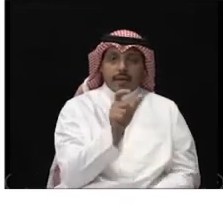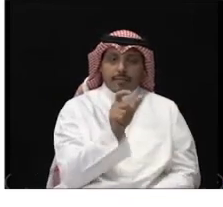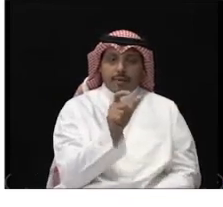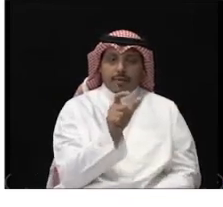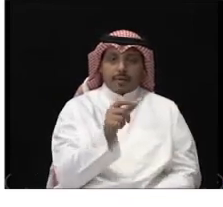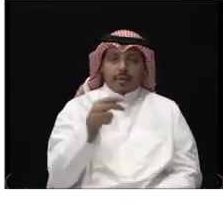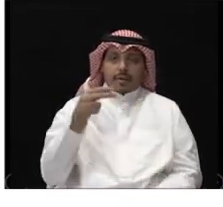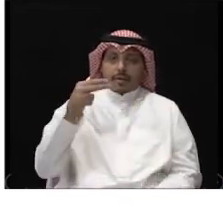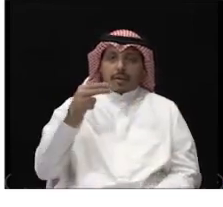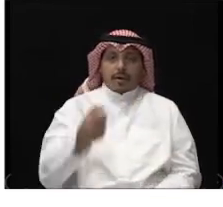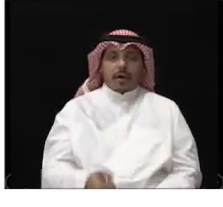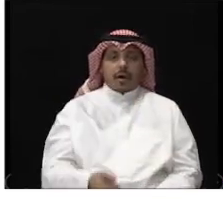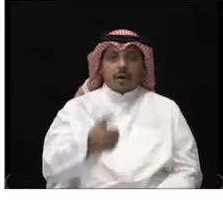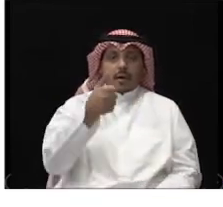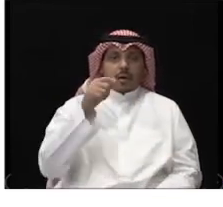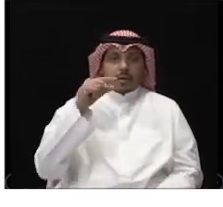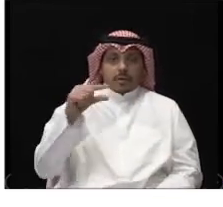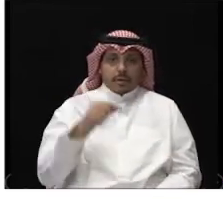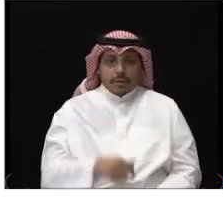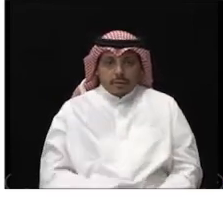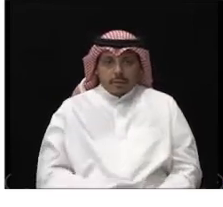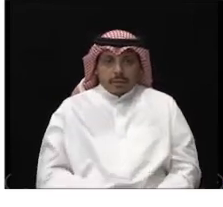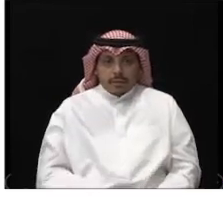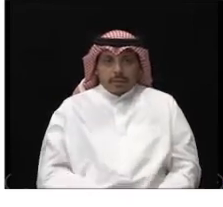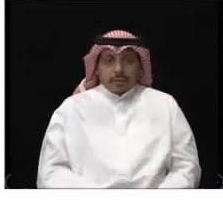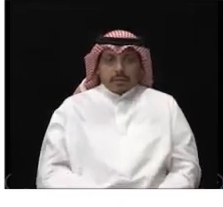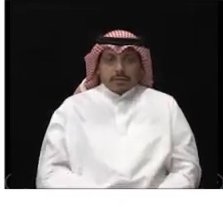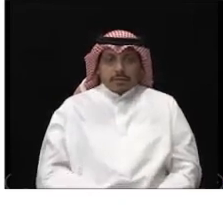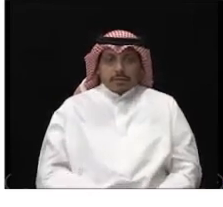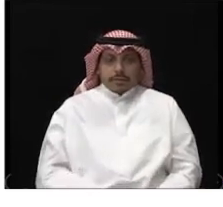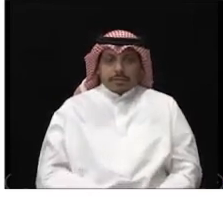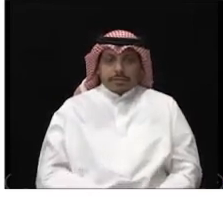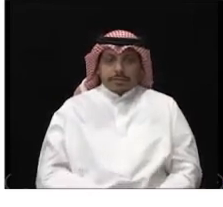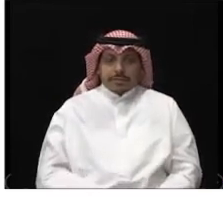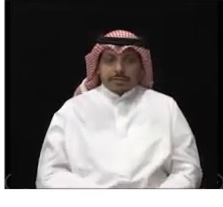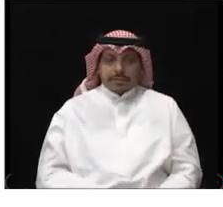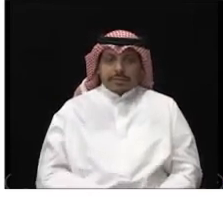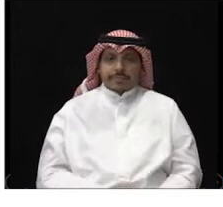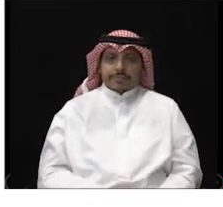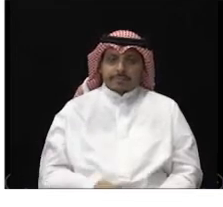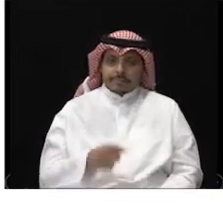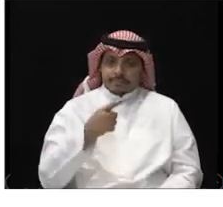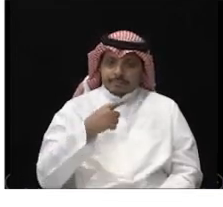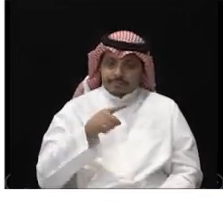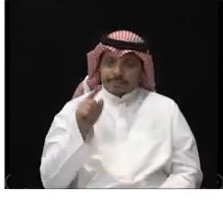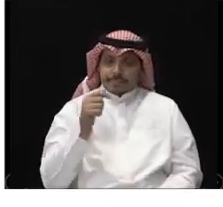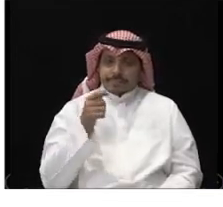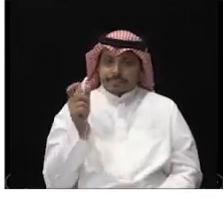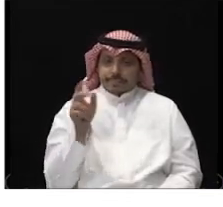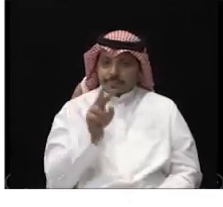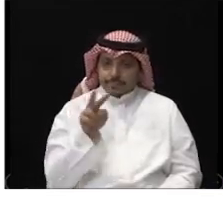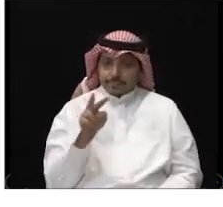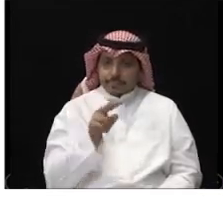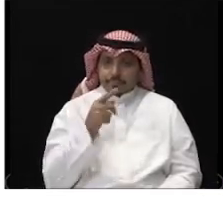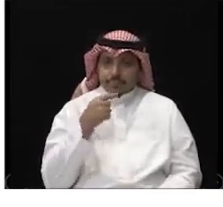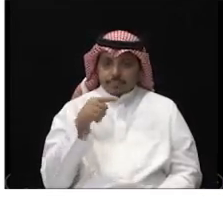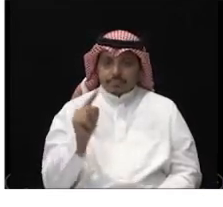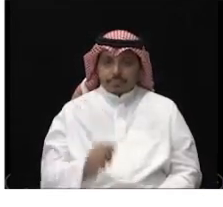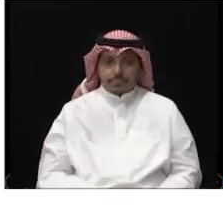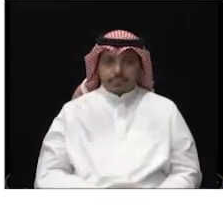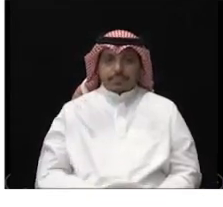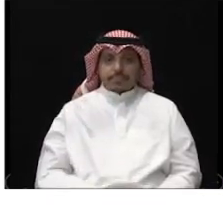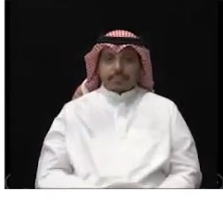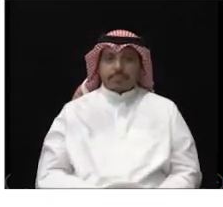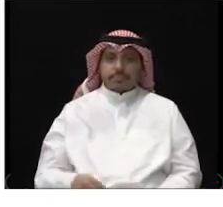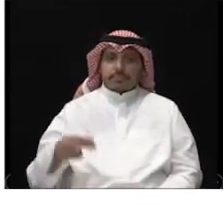عاد، أحسنتم، عاد، رائع جدا، قراءة موفقة جدا، بارك الله فيكم. هنا